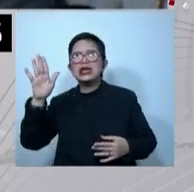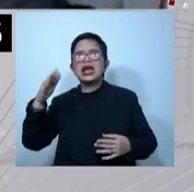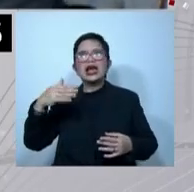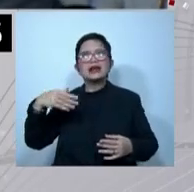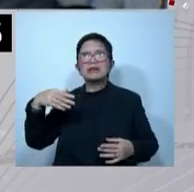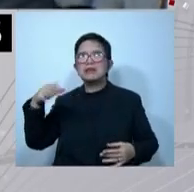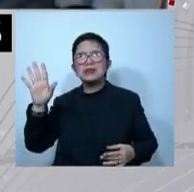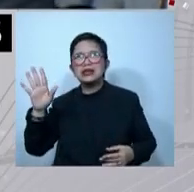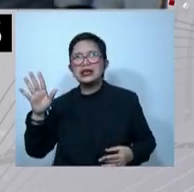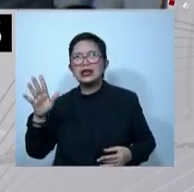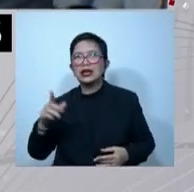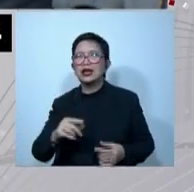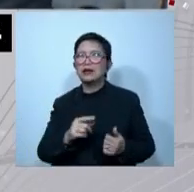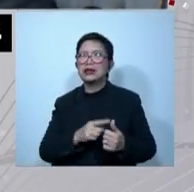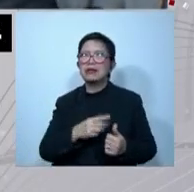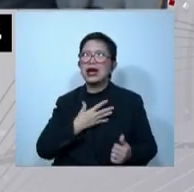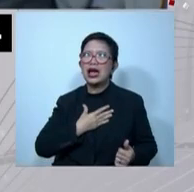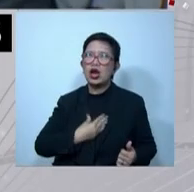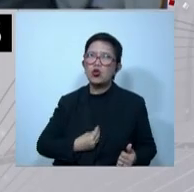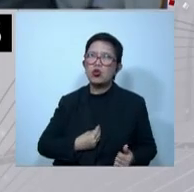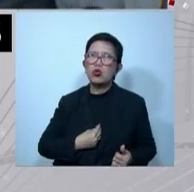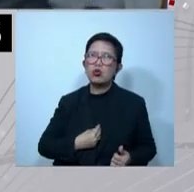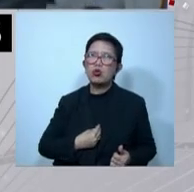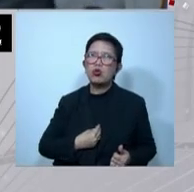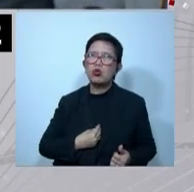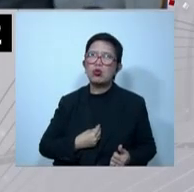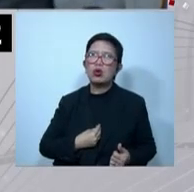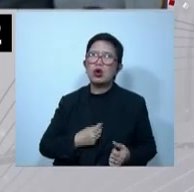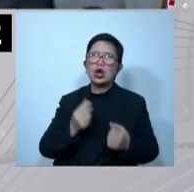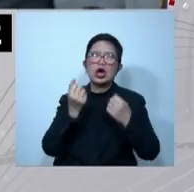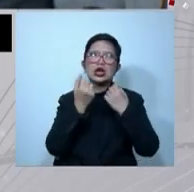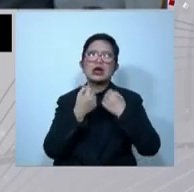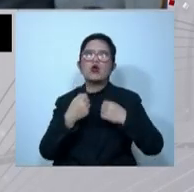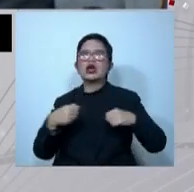dan cawapres itu. Nah, saya kira kami dalam